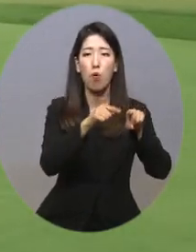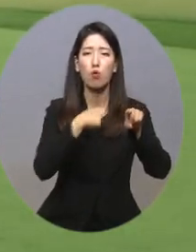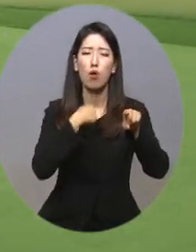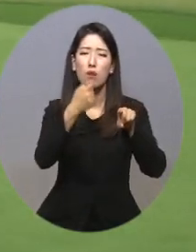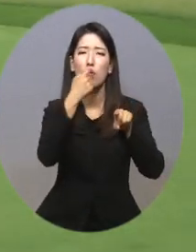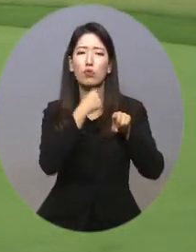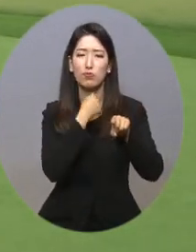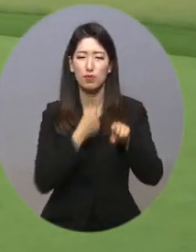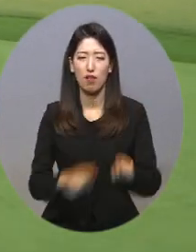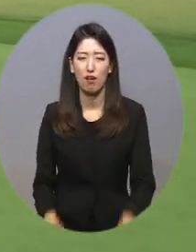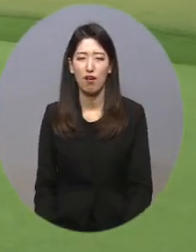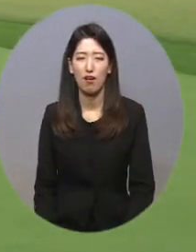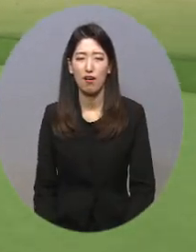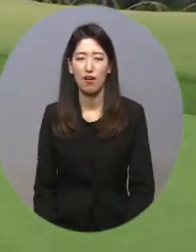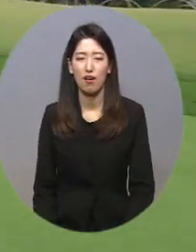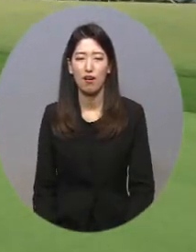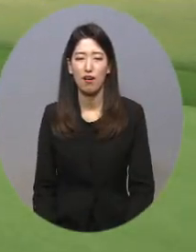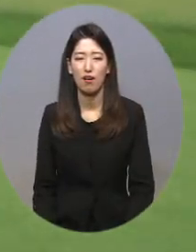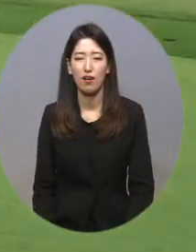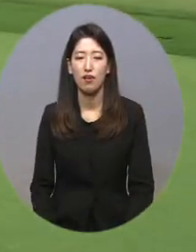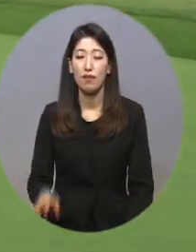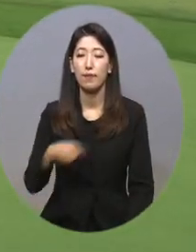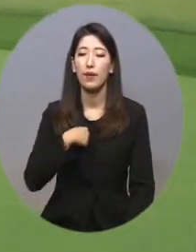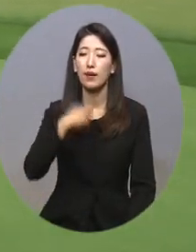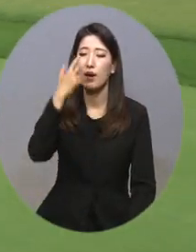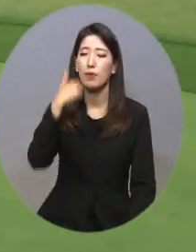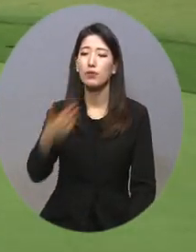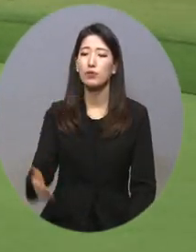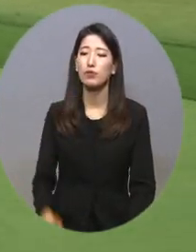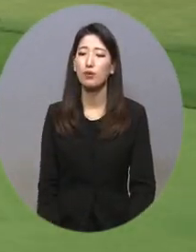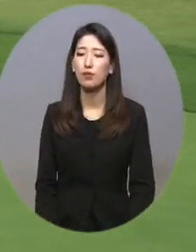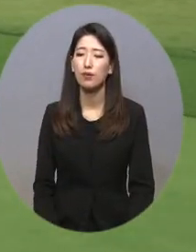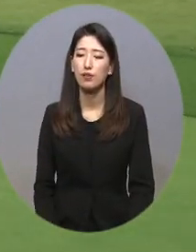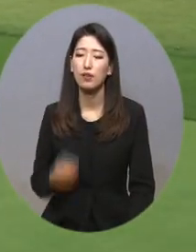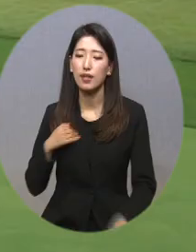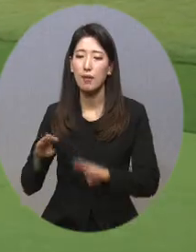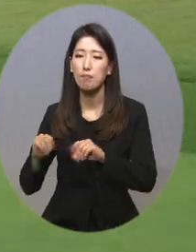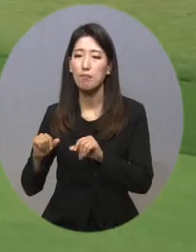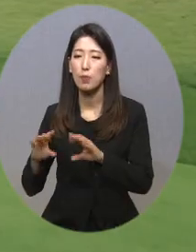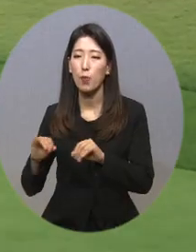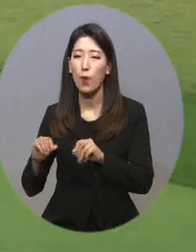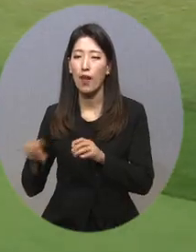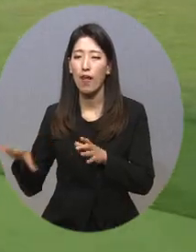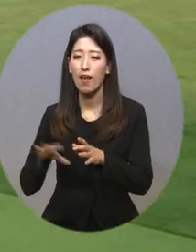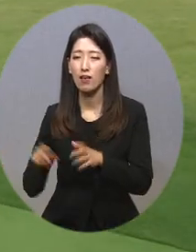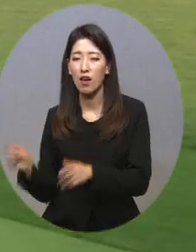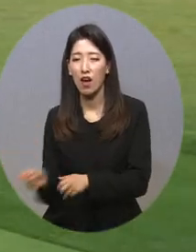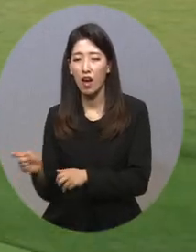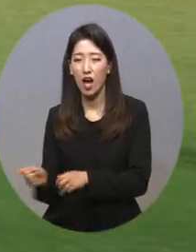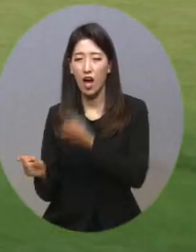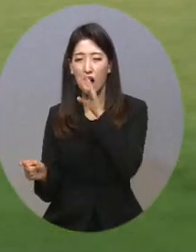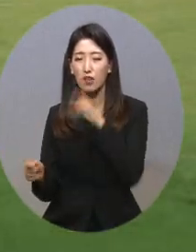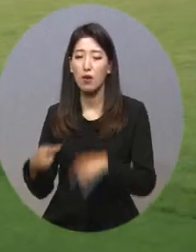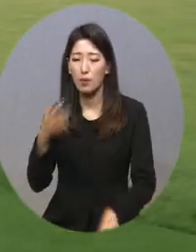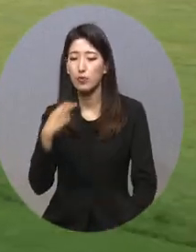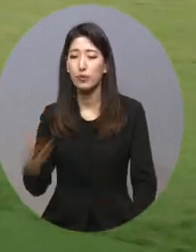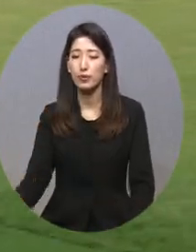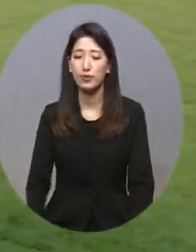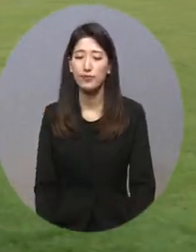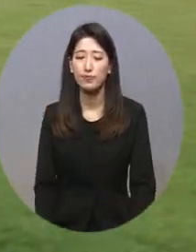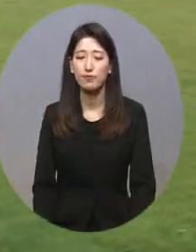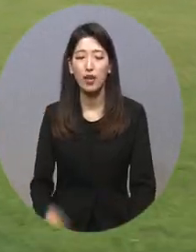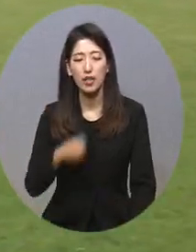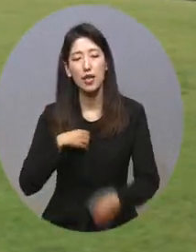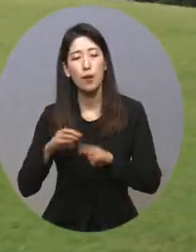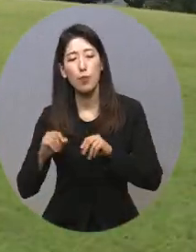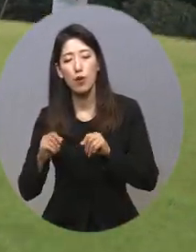연아야. 억지로 봐줬어. 펑커에서 퍼덕이는 거. 뭘 거기서 모래를 타면서 봐줘. 딴 데서 봐주지. 아, 그냥 모래에서 한번 놀아보고